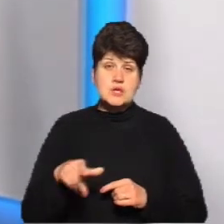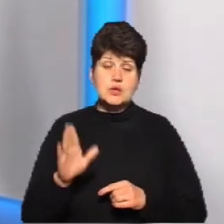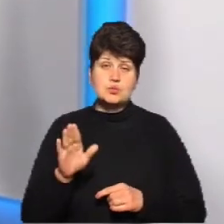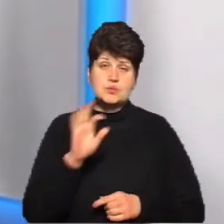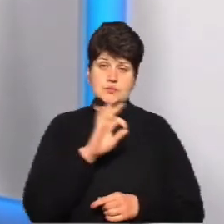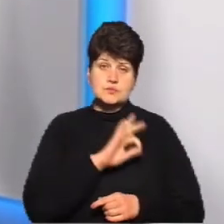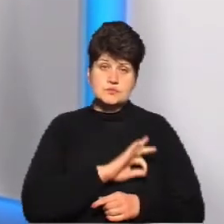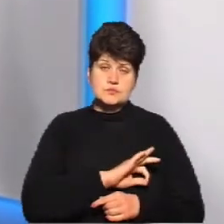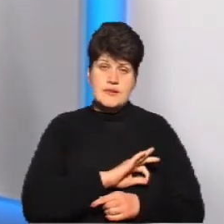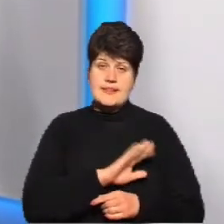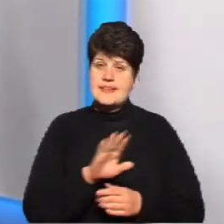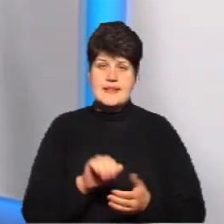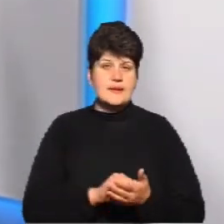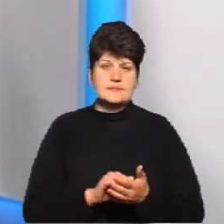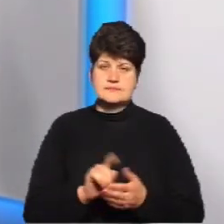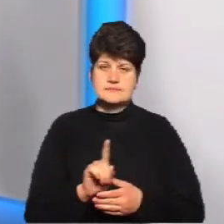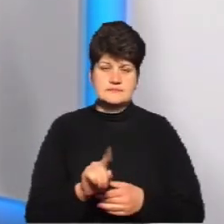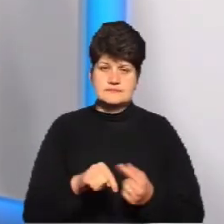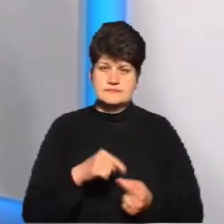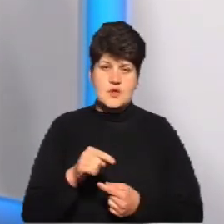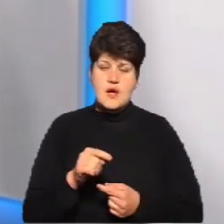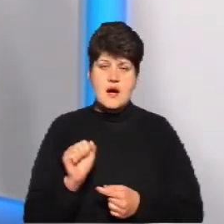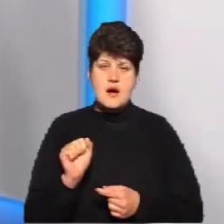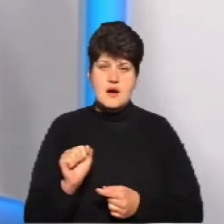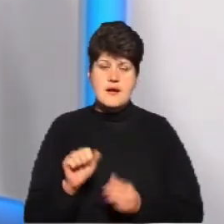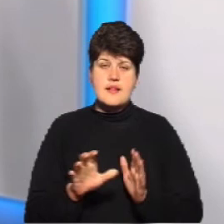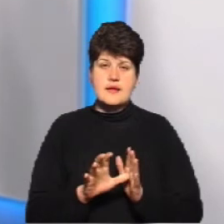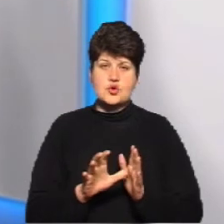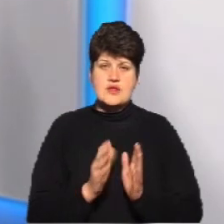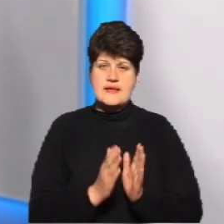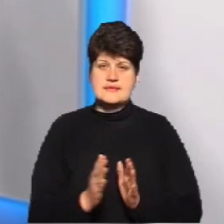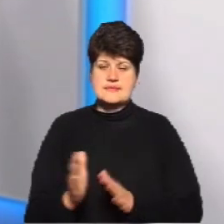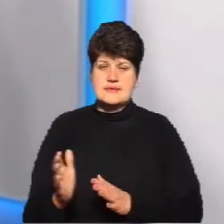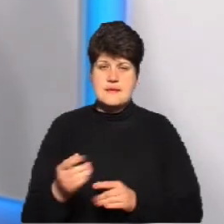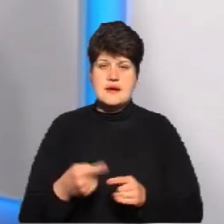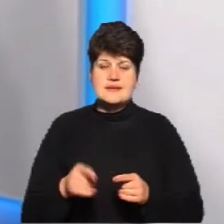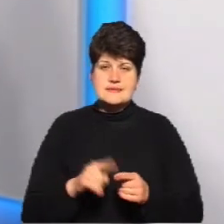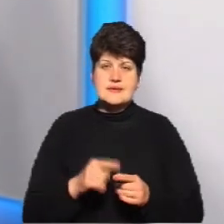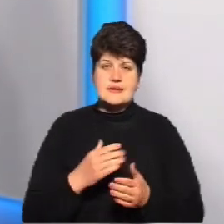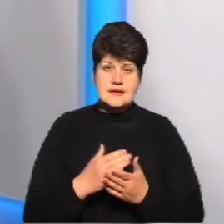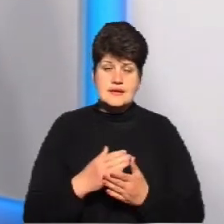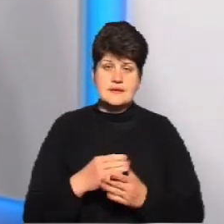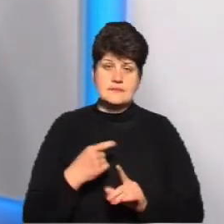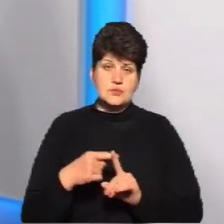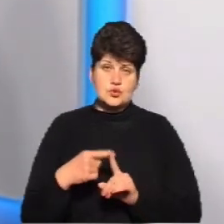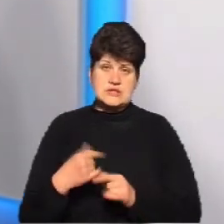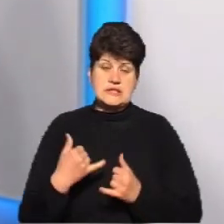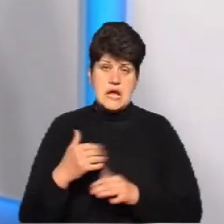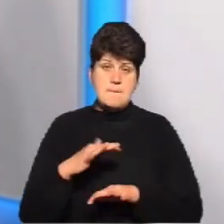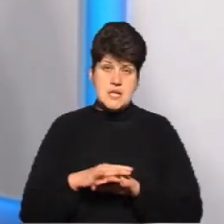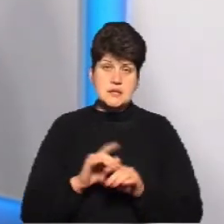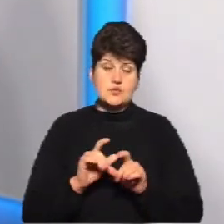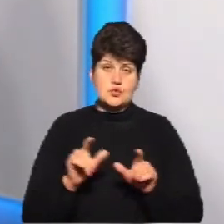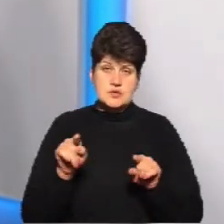казали, не паперовий документообіг, а електронна система. Це і є переваги, до речі, для банківських установ. В них